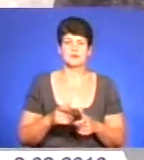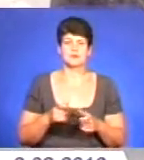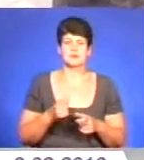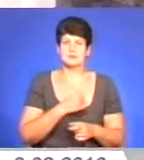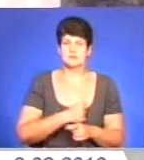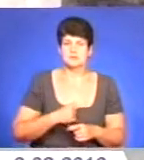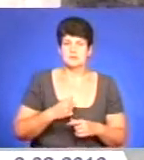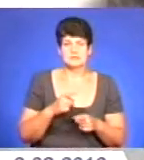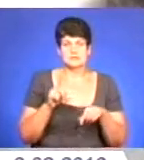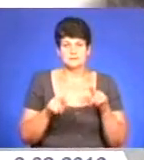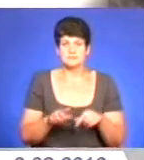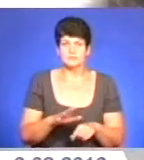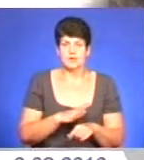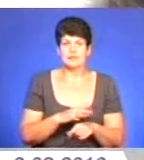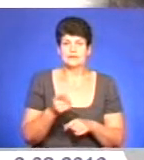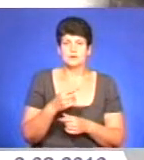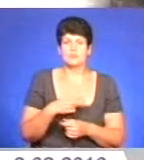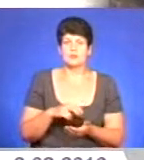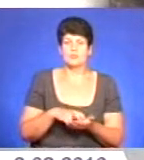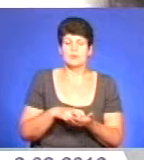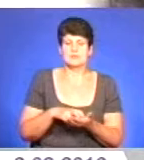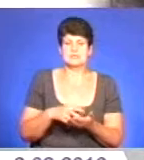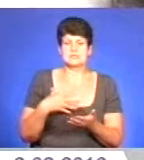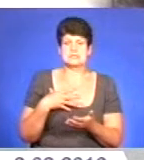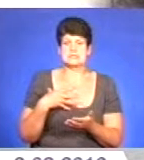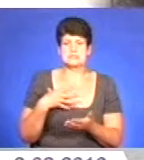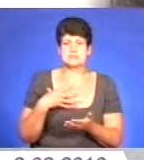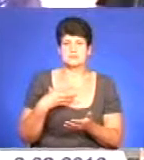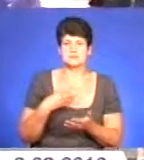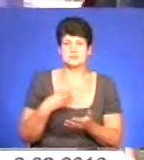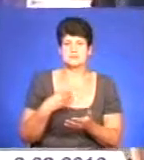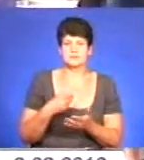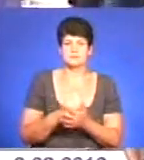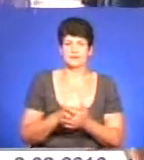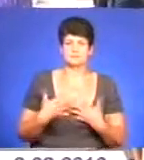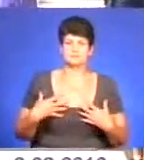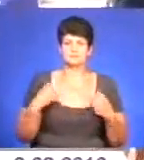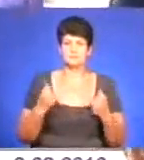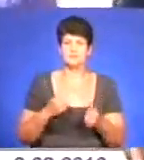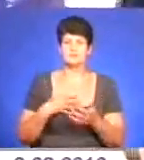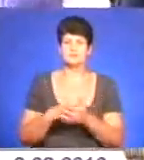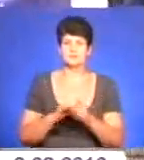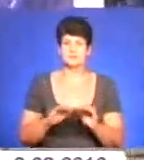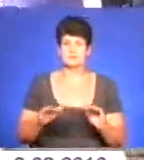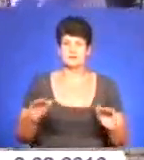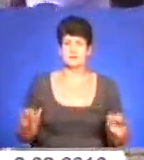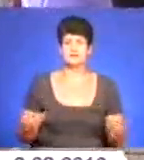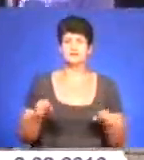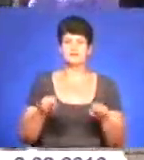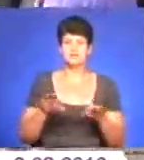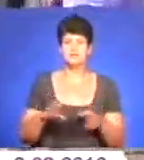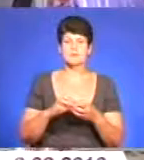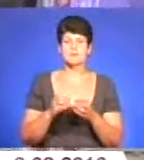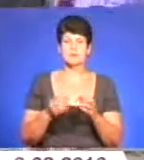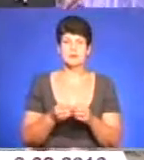виявляють. Однак тернополяни побоюються за свою безпеку та безпеку своїх дітей. Кажуть, найкращим вирішенням проблеми було би створення притулків